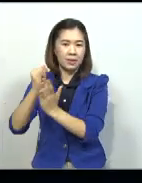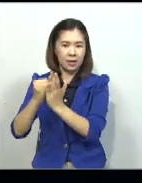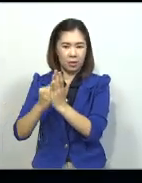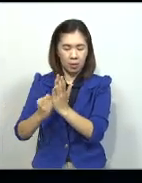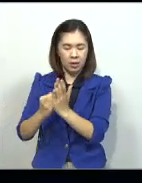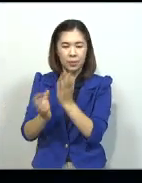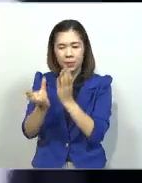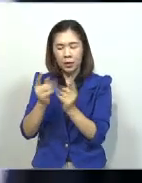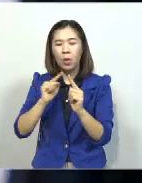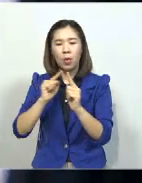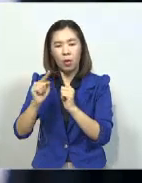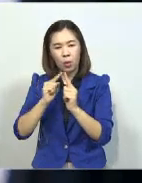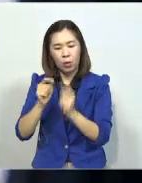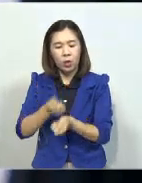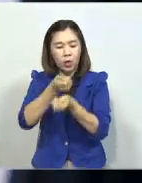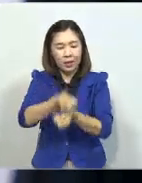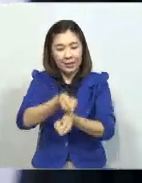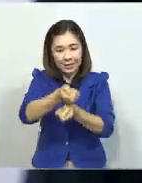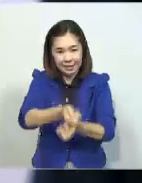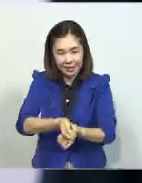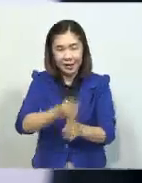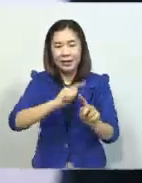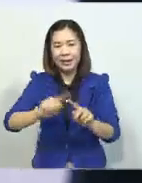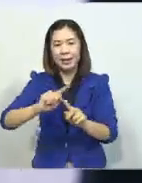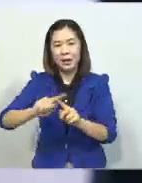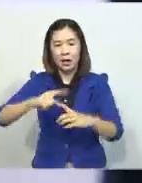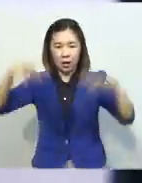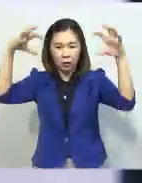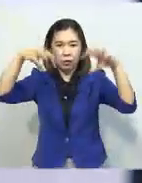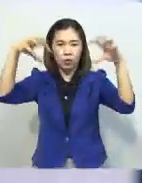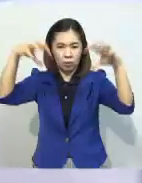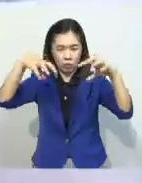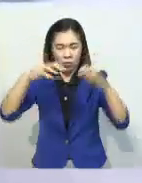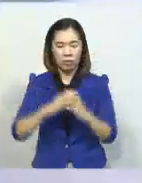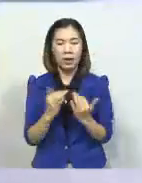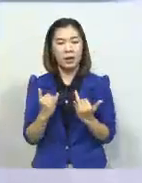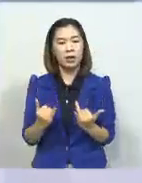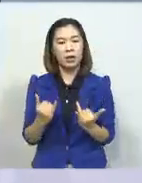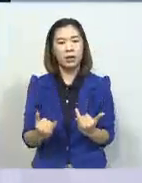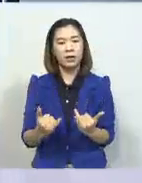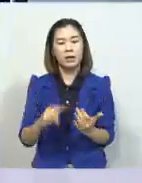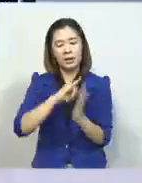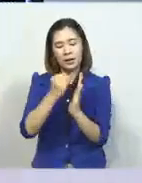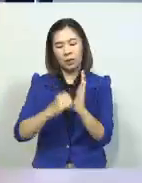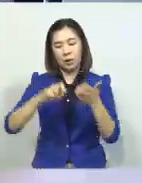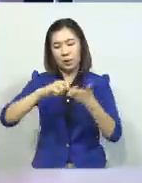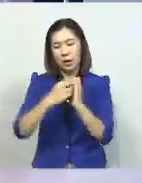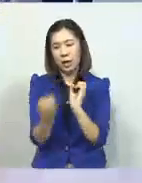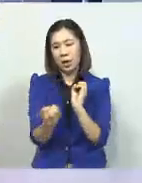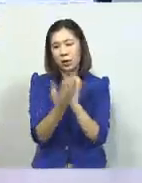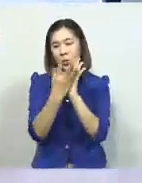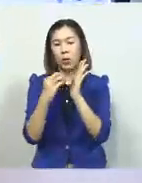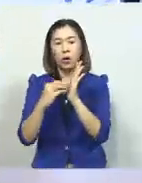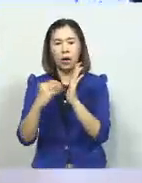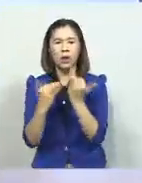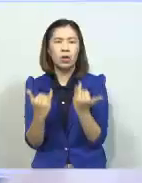างการรับรู้กับเกษตรกรในการเก็บเกี่ยวผลผลิตหากมีฝนตกลงมาแต่ตอนนี้จังหวัดที่มีผลกระทบในพื้นที่ภาคกลางอ